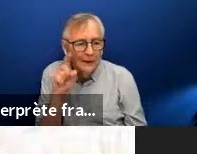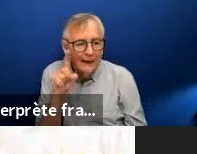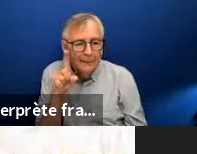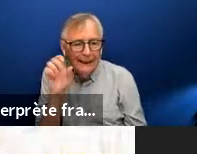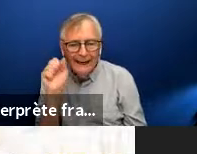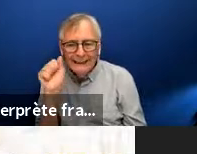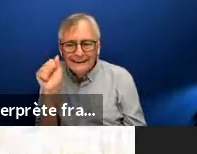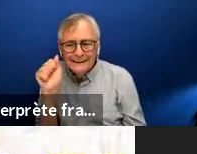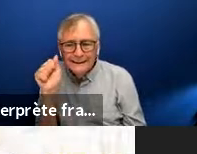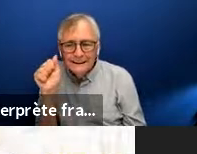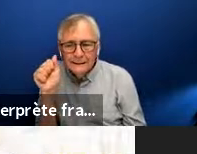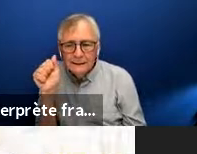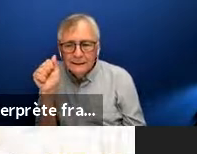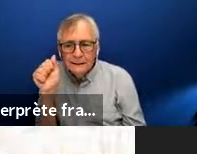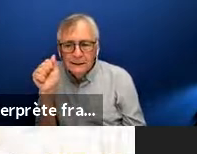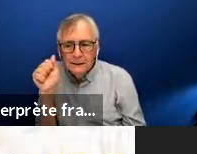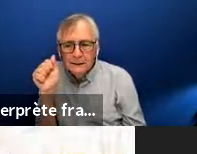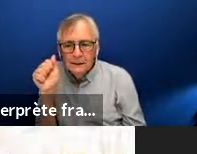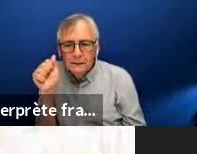Tu as levé la main, Alex?